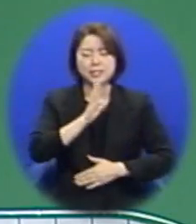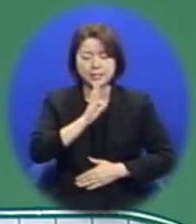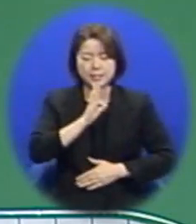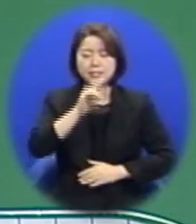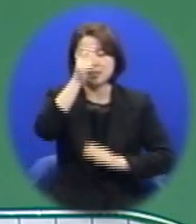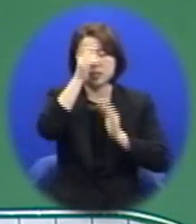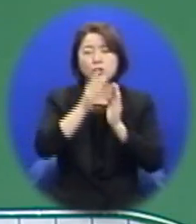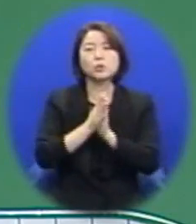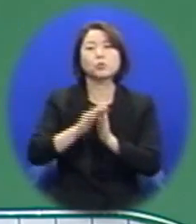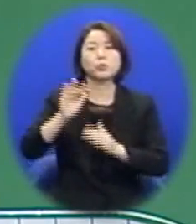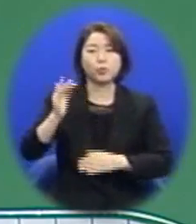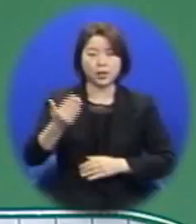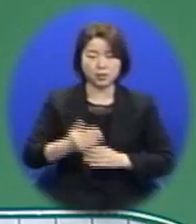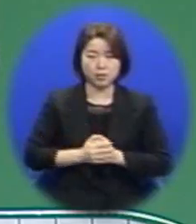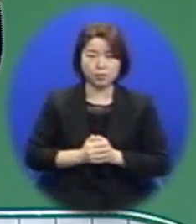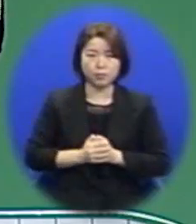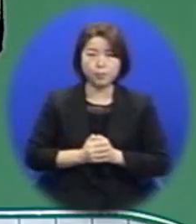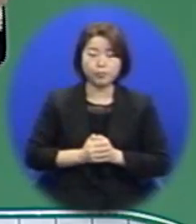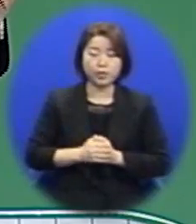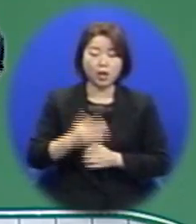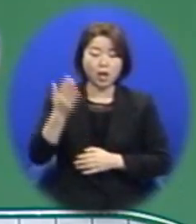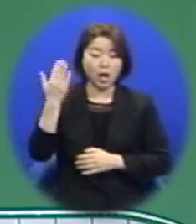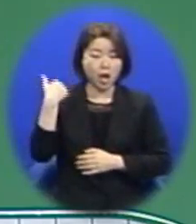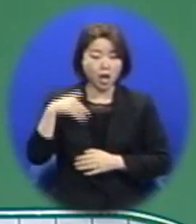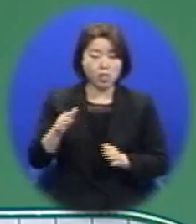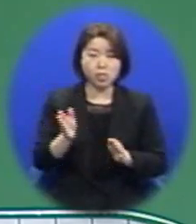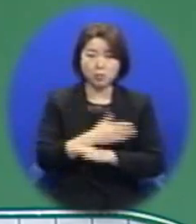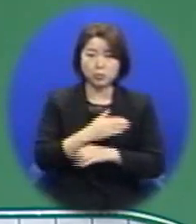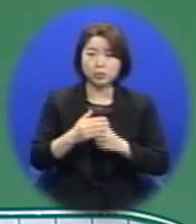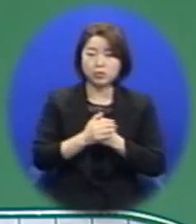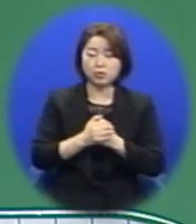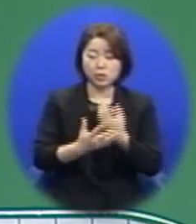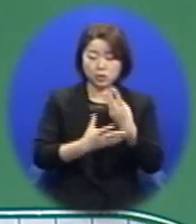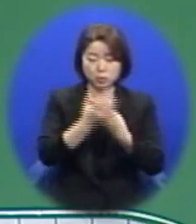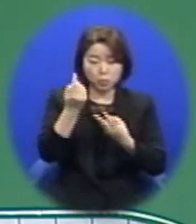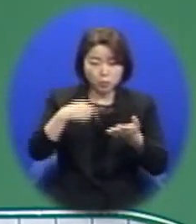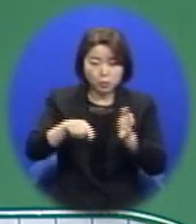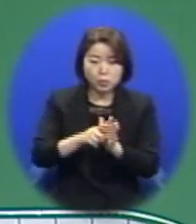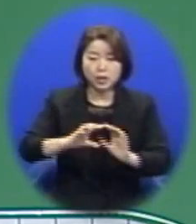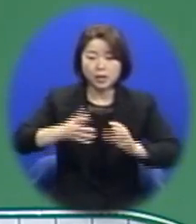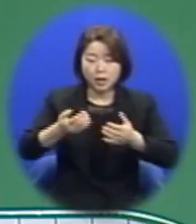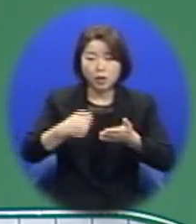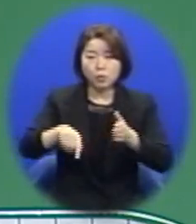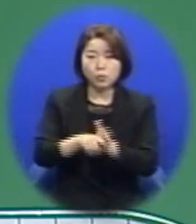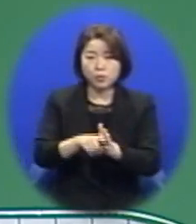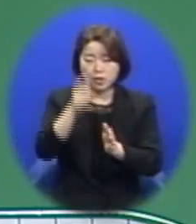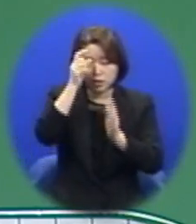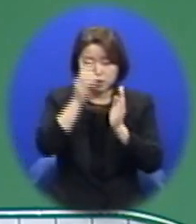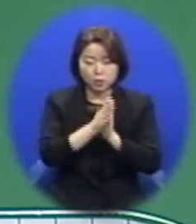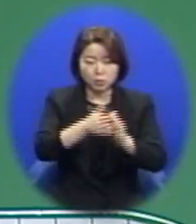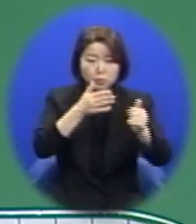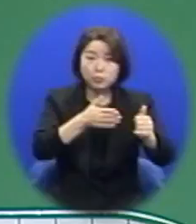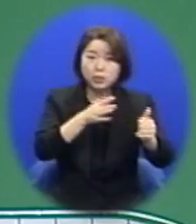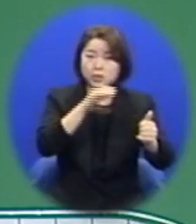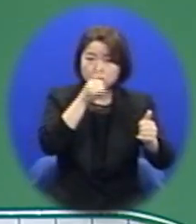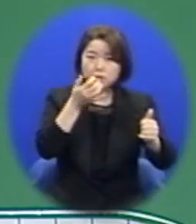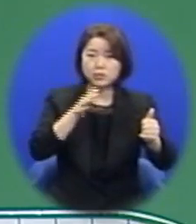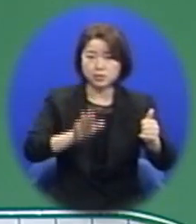겁니다. 그동안에 나라를 위해서요, 통일을 위해서 기도하자고 그렇게